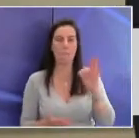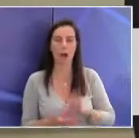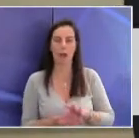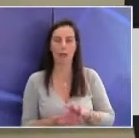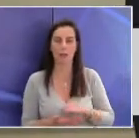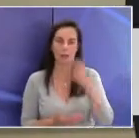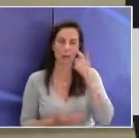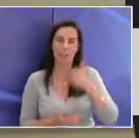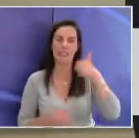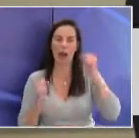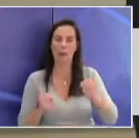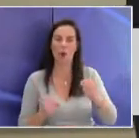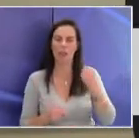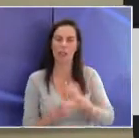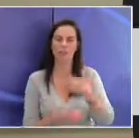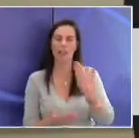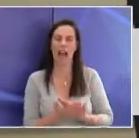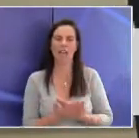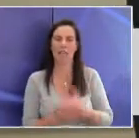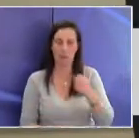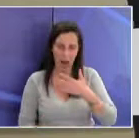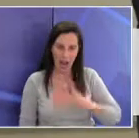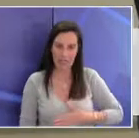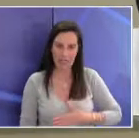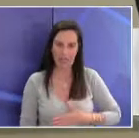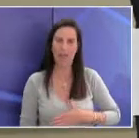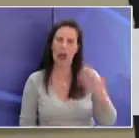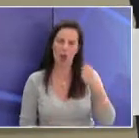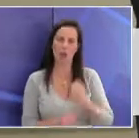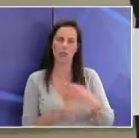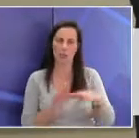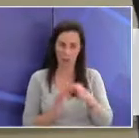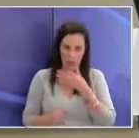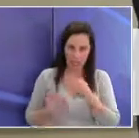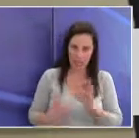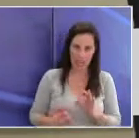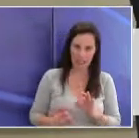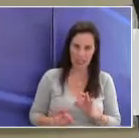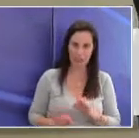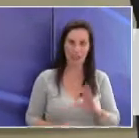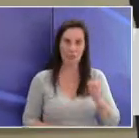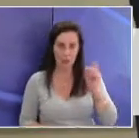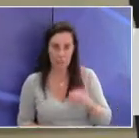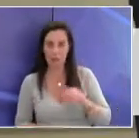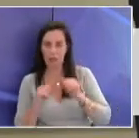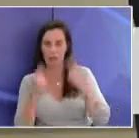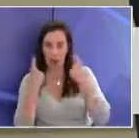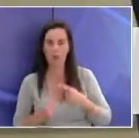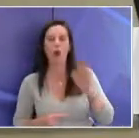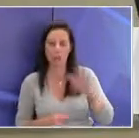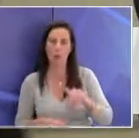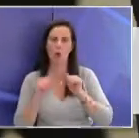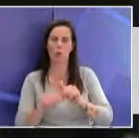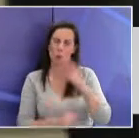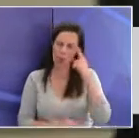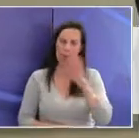שהשר הביטחון הקודם הביא את המתווה, אם רצה היה מעביר. רציני? אפילו, ואם היה צריך גם את תמיכת החרדים, הם גם היו תומכים,